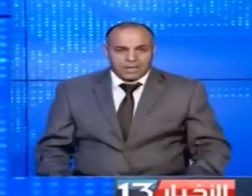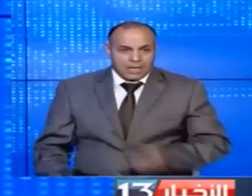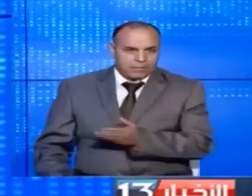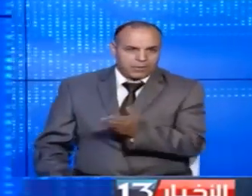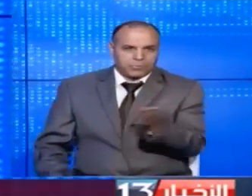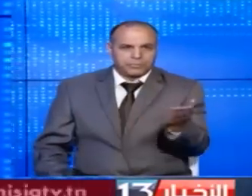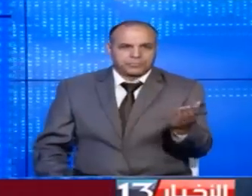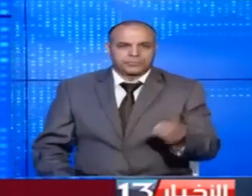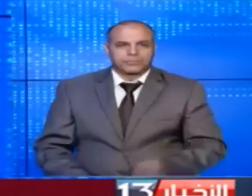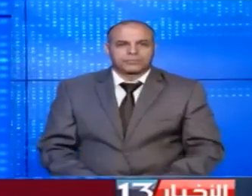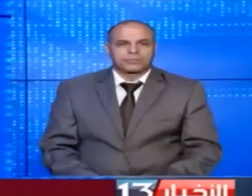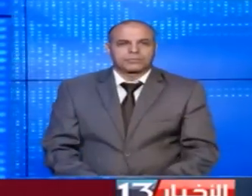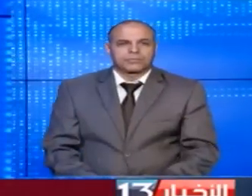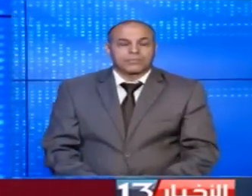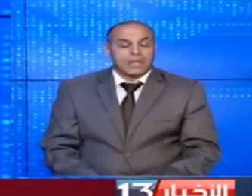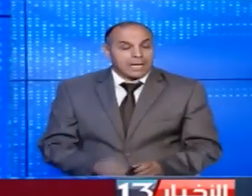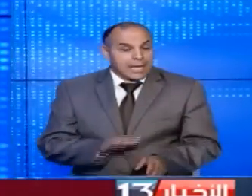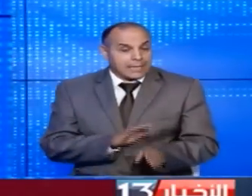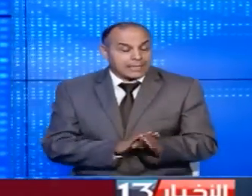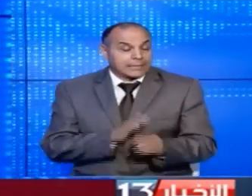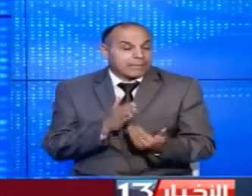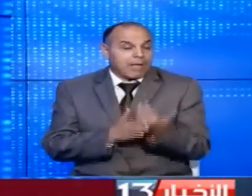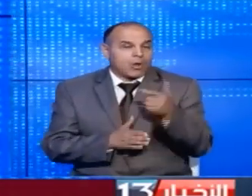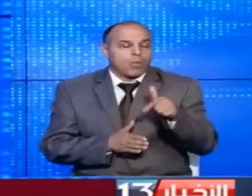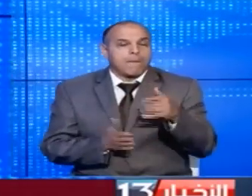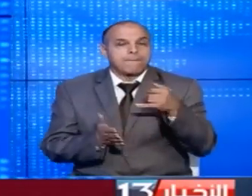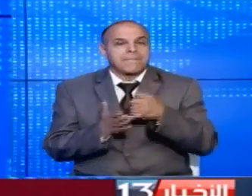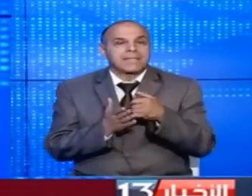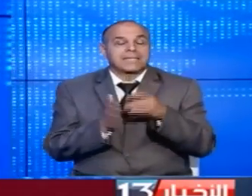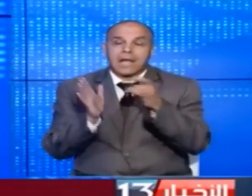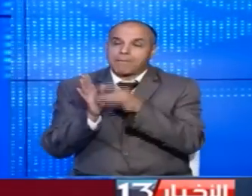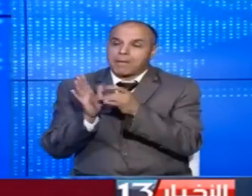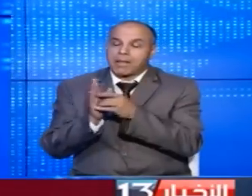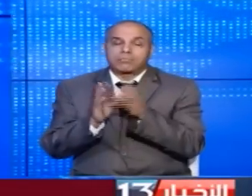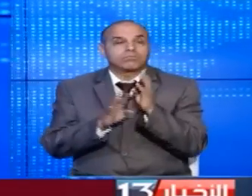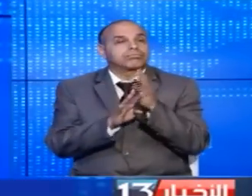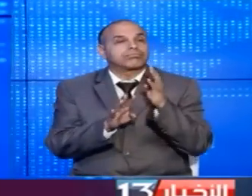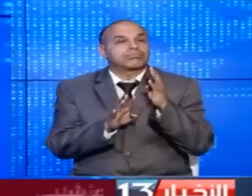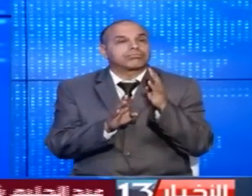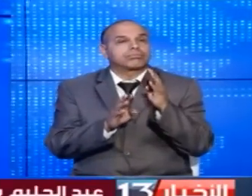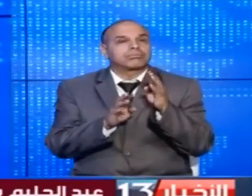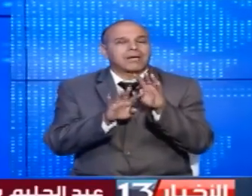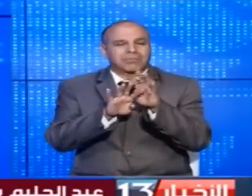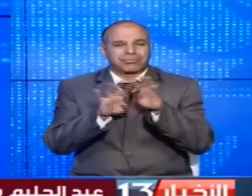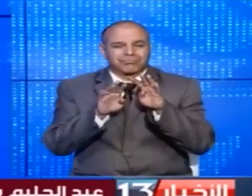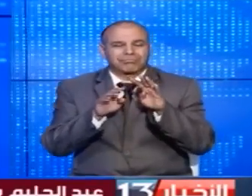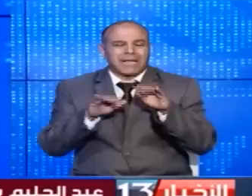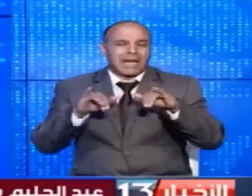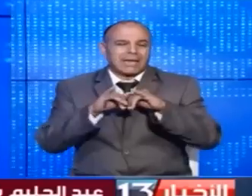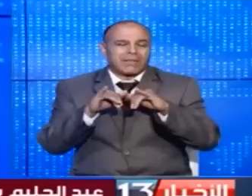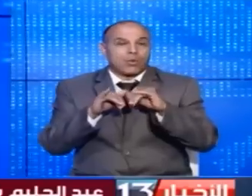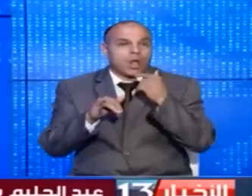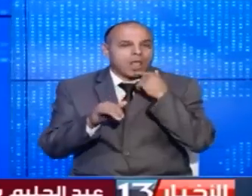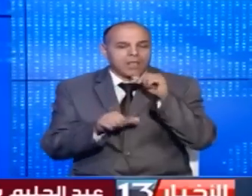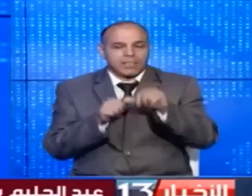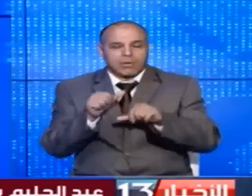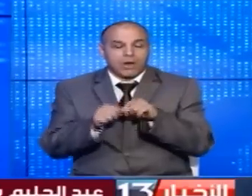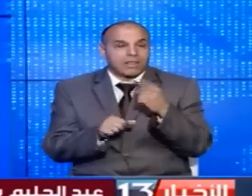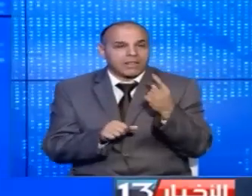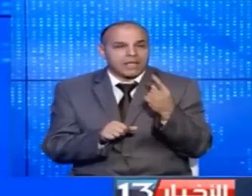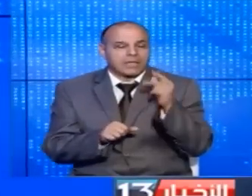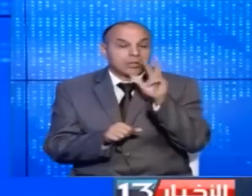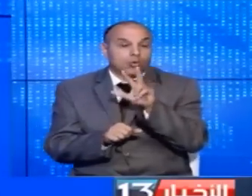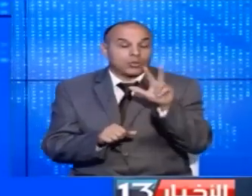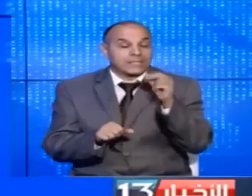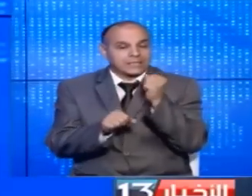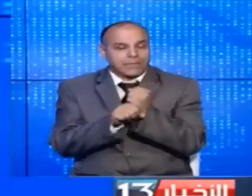مرحبا بكم. انطلقت صباح اليوم بمدينة الحمامات أشغال مجلس شورى حركة النهضة في دورتها